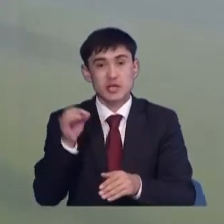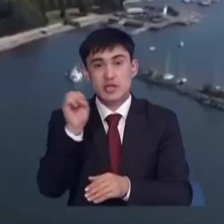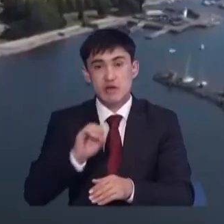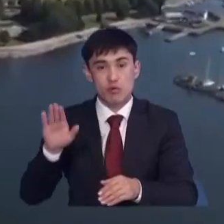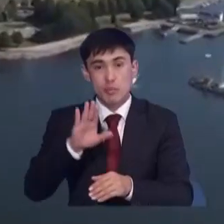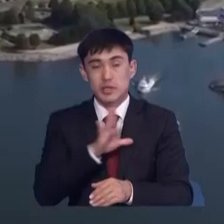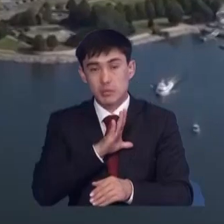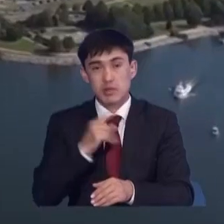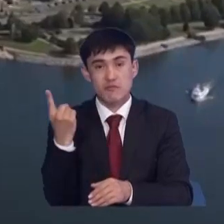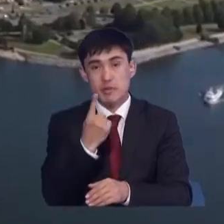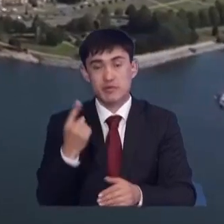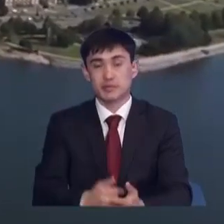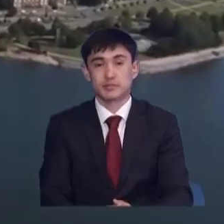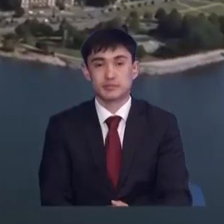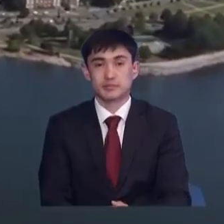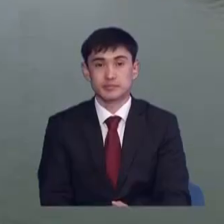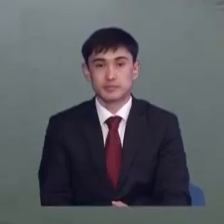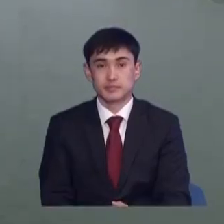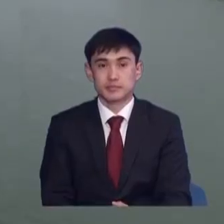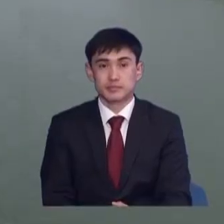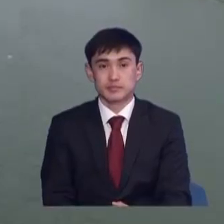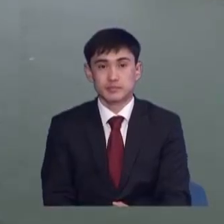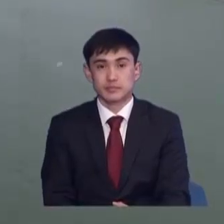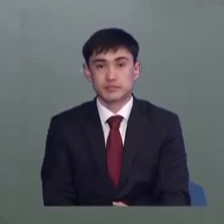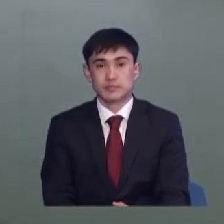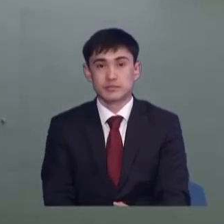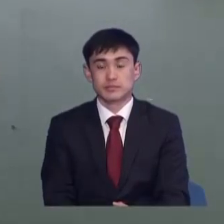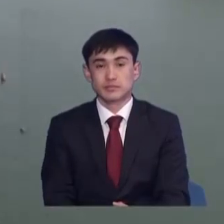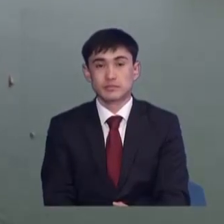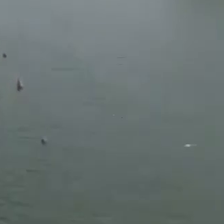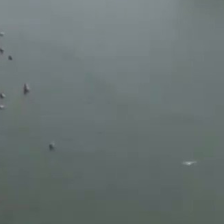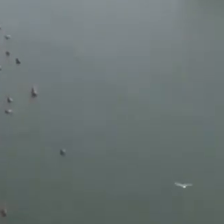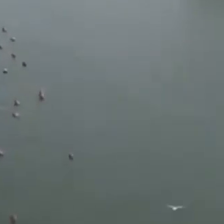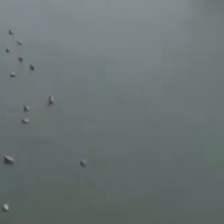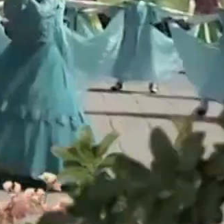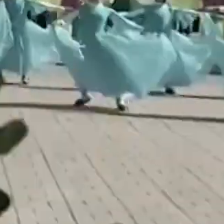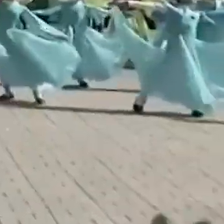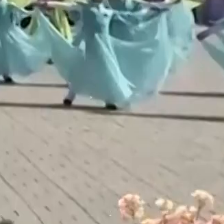это произошло впервые. Лаура Искакова по материалам интернет-ресурсов.